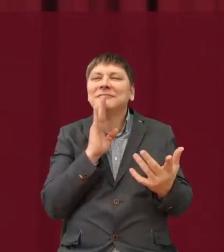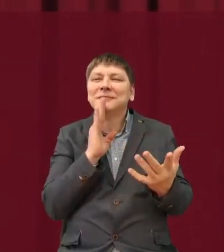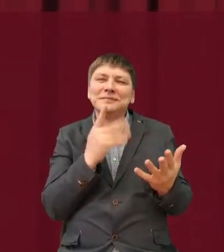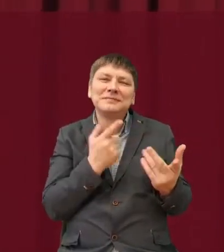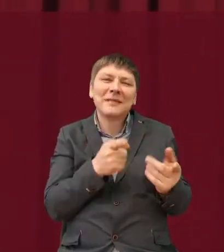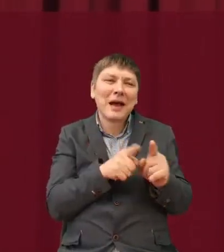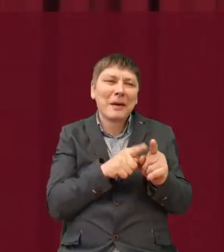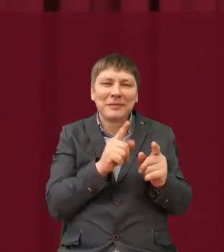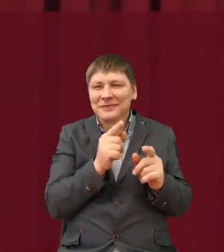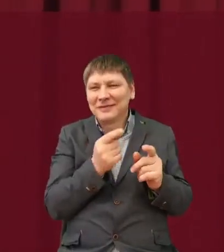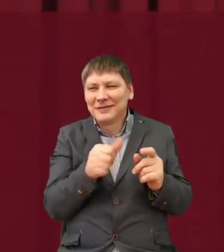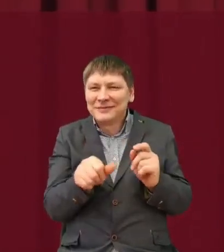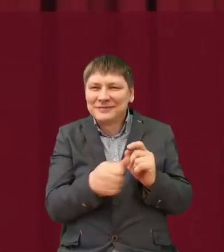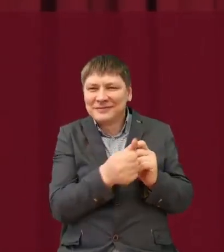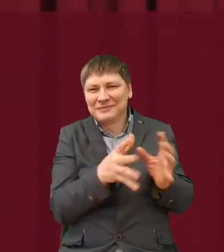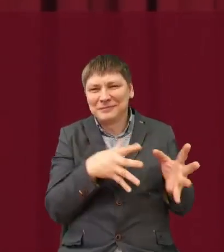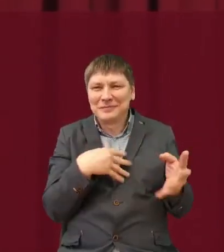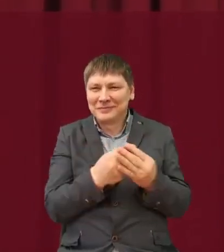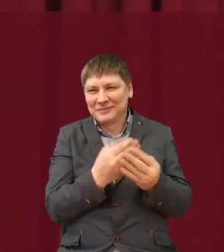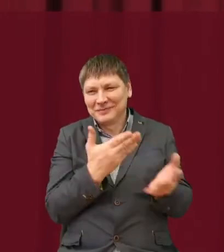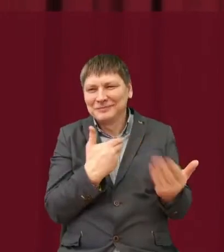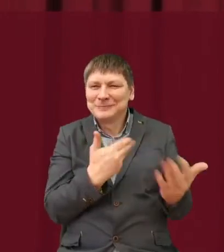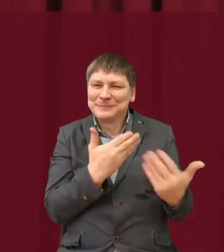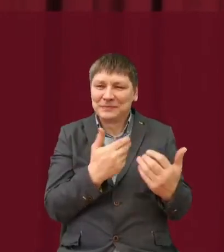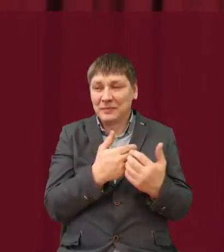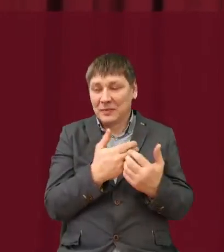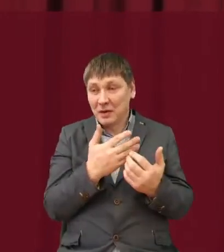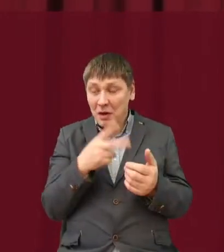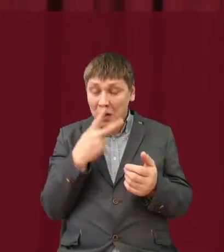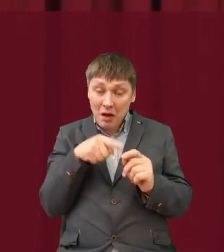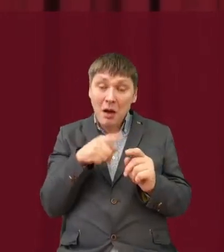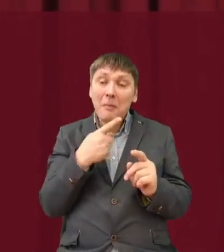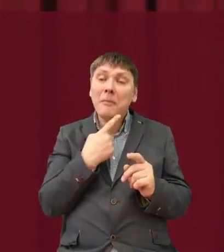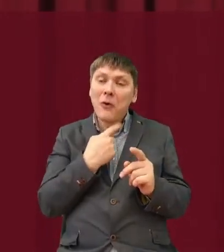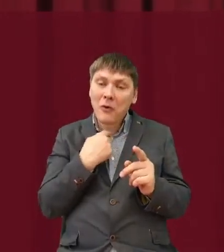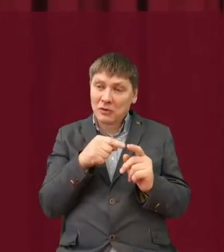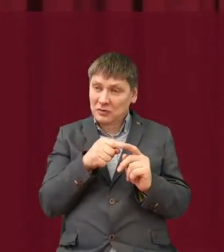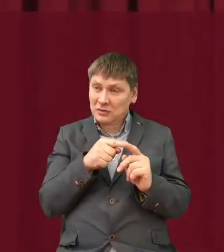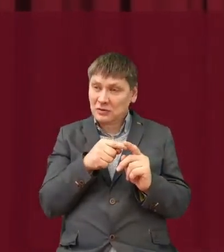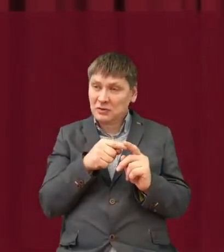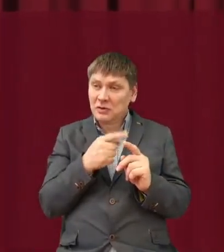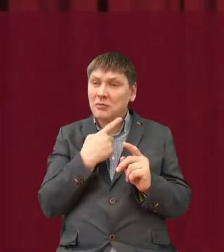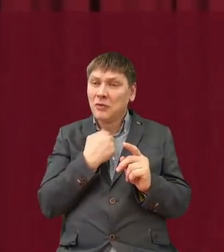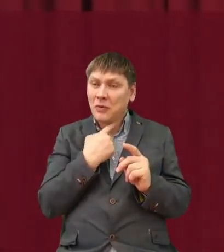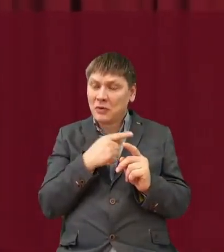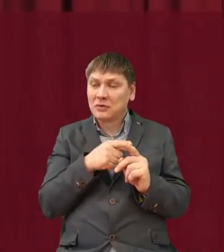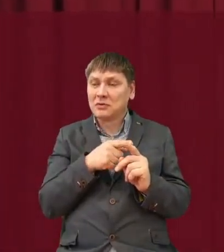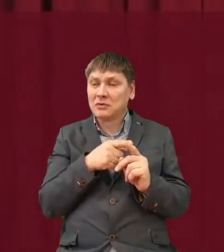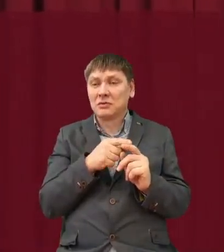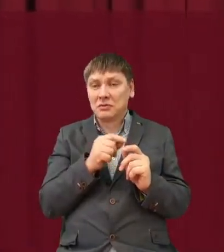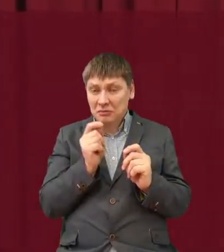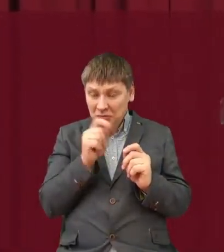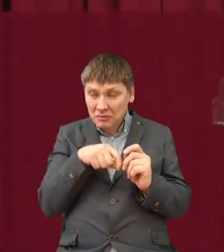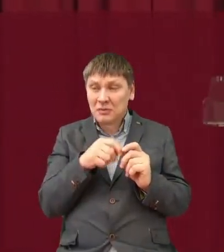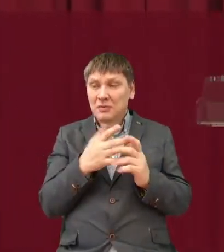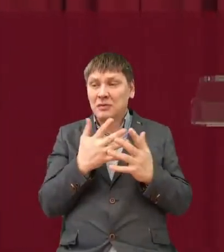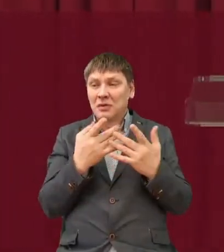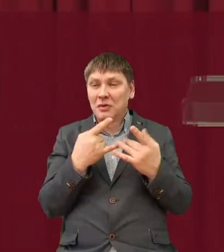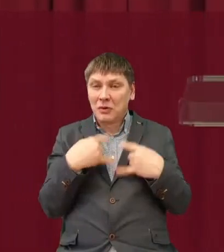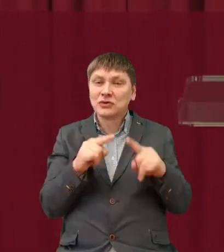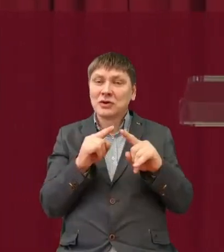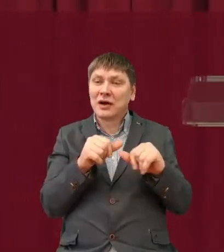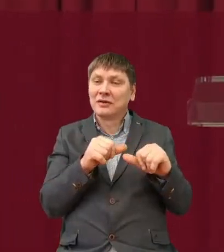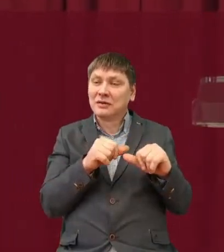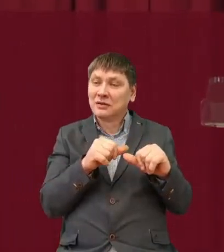же зачав рождает грех а сделанный грех рождает Смерть это Закон Божий который он заложил